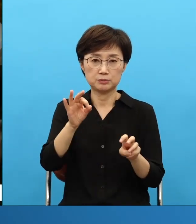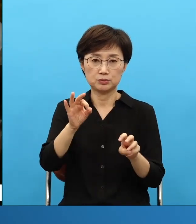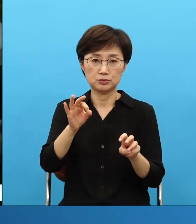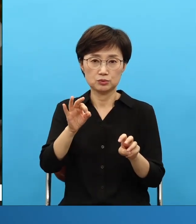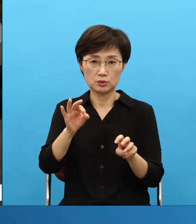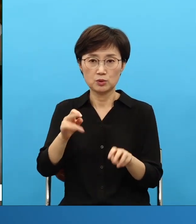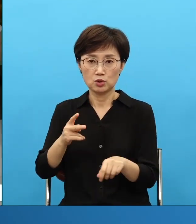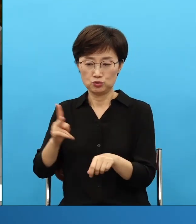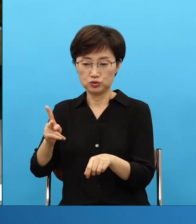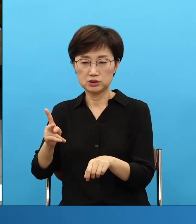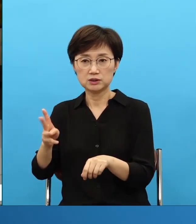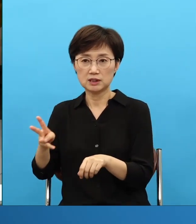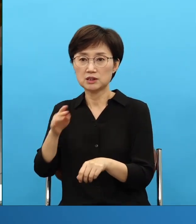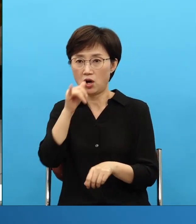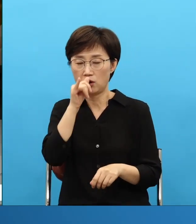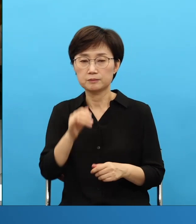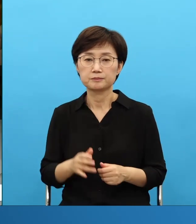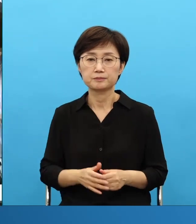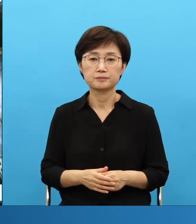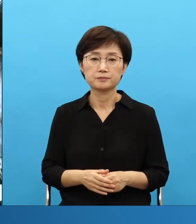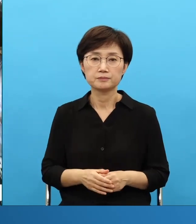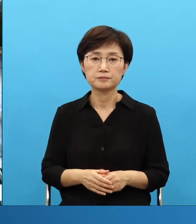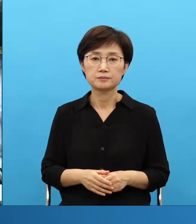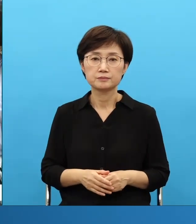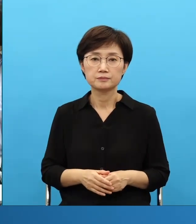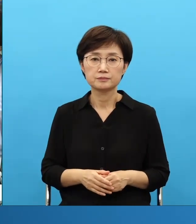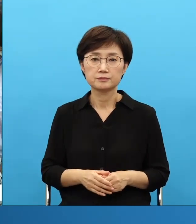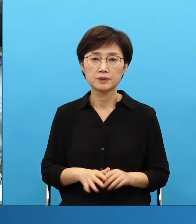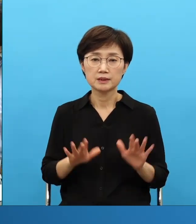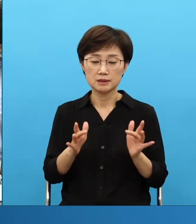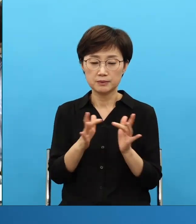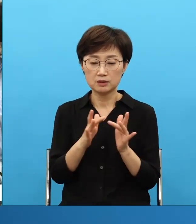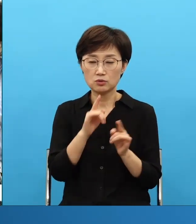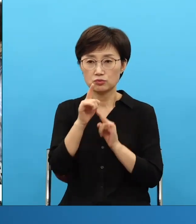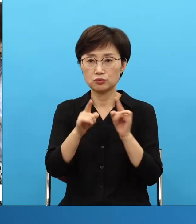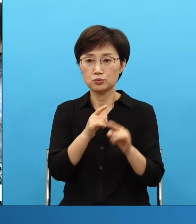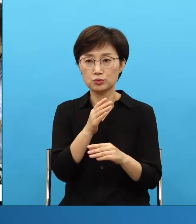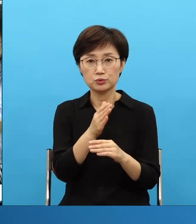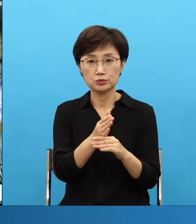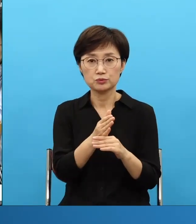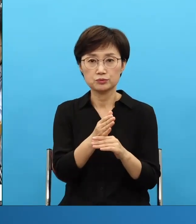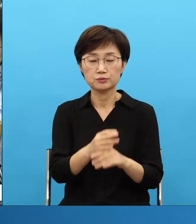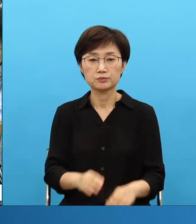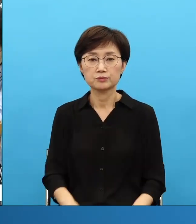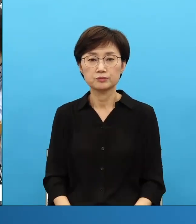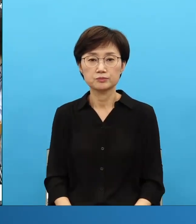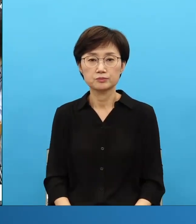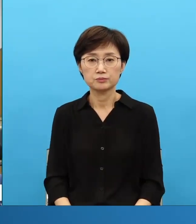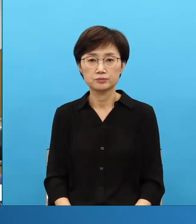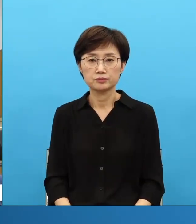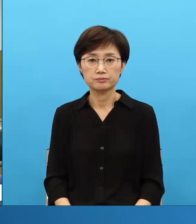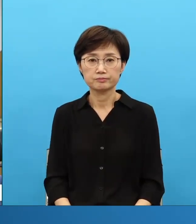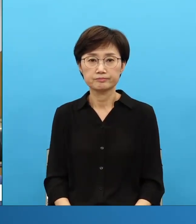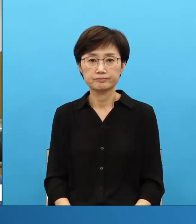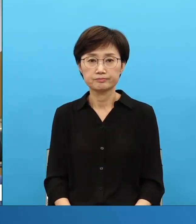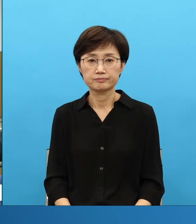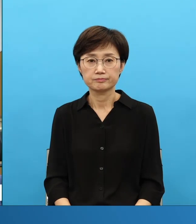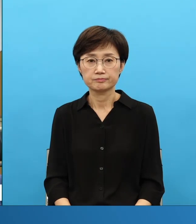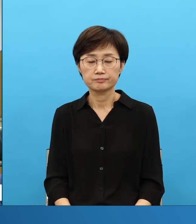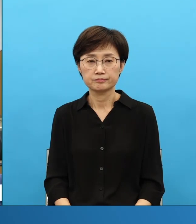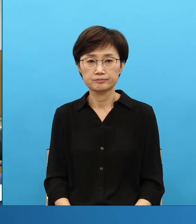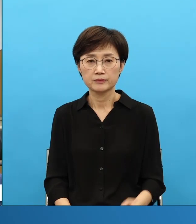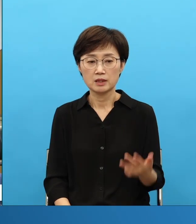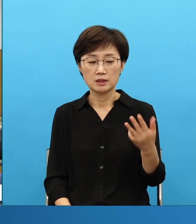이후 3강이 이어집니다. 현재 위아.kr에서 등록받고 있습니다. 한편 오는